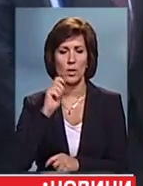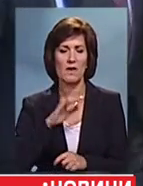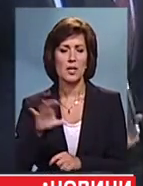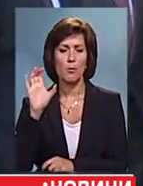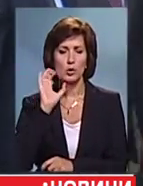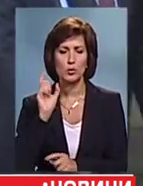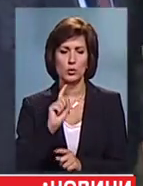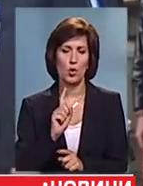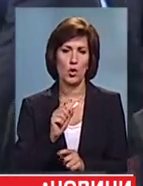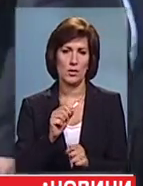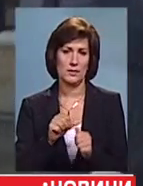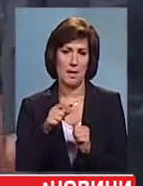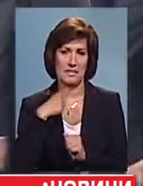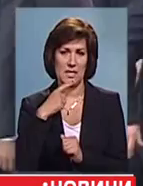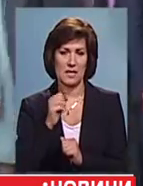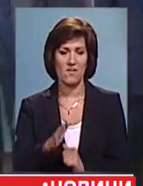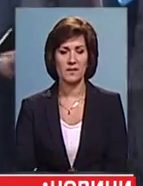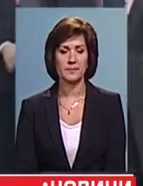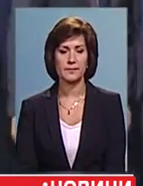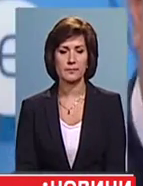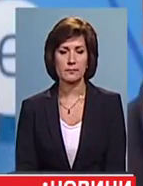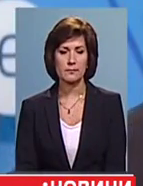Давайте послухаємо, що саме він сказав.